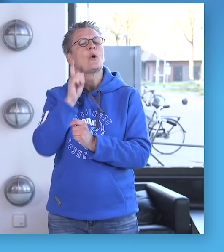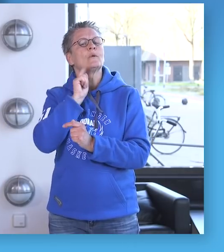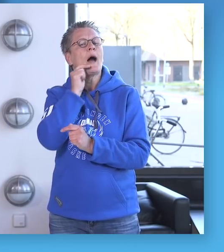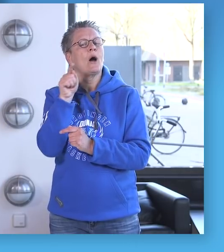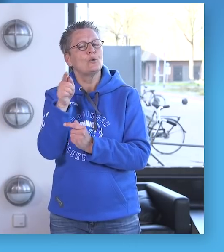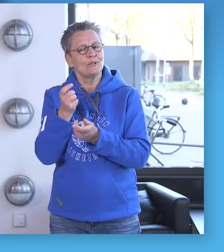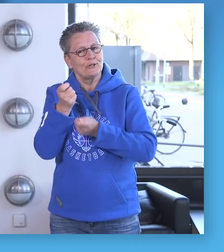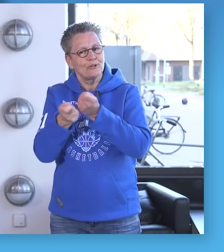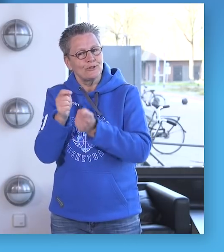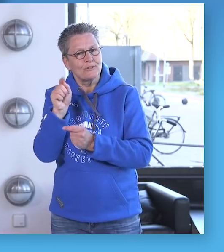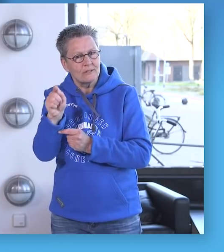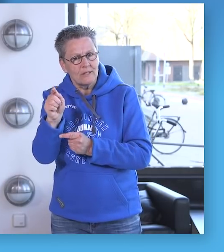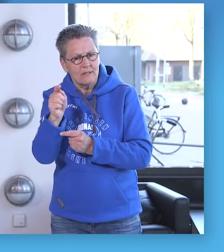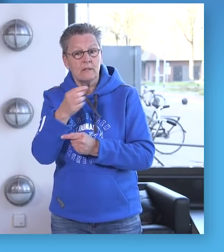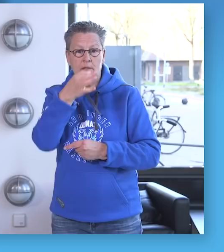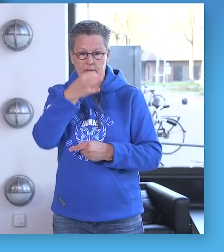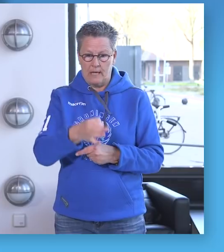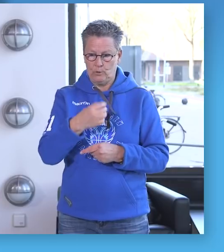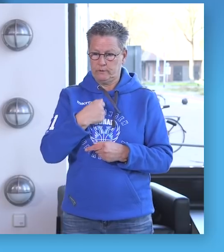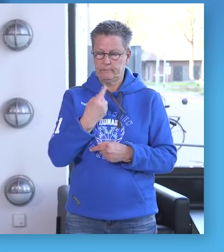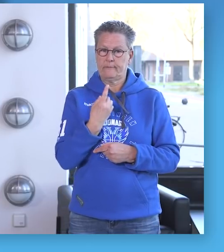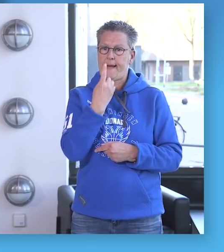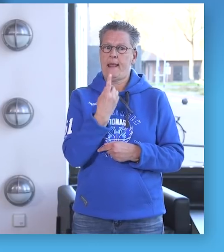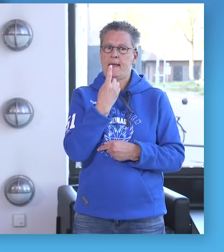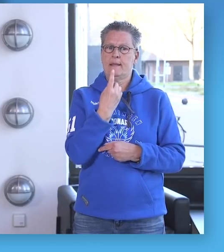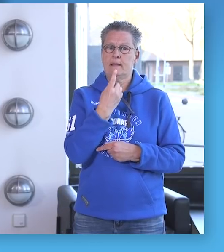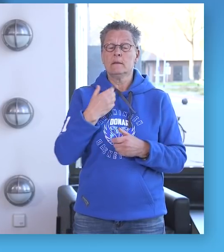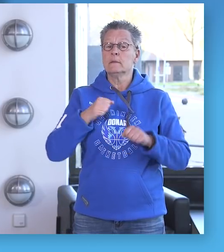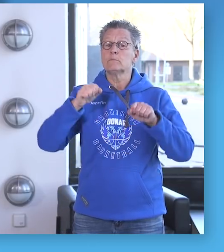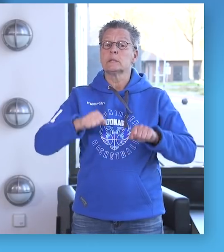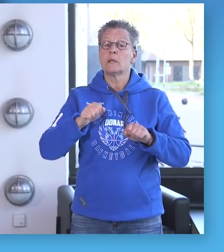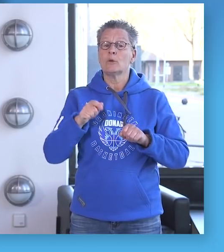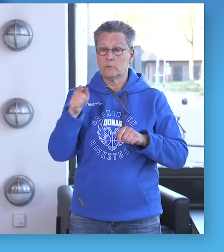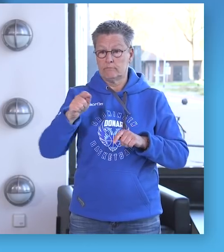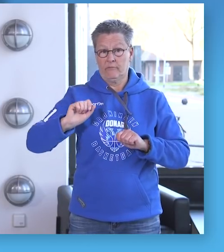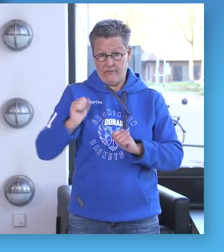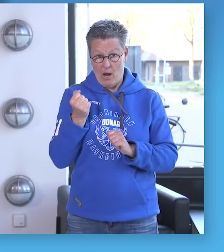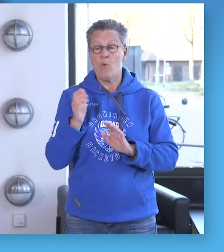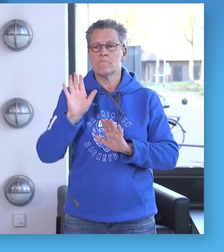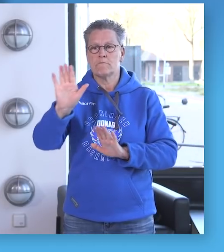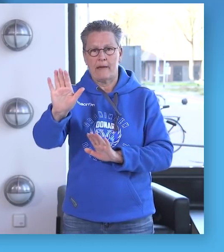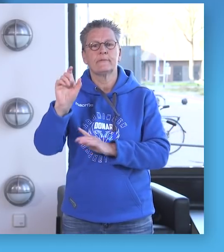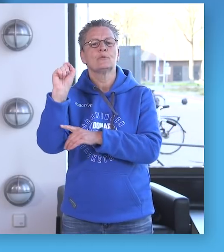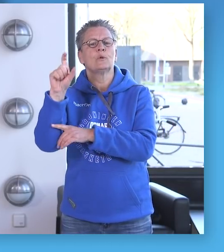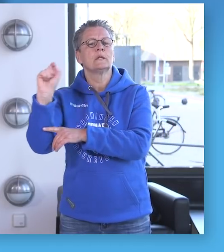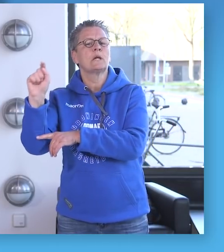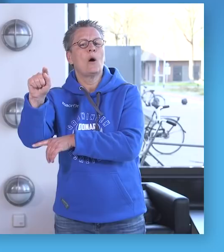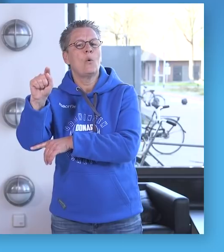ook nog, ik thuis alleen ben en we hebben besloten dat zij voorlopig op Curaçao blijft. En dat betekent nogal wat, omdat je